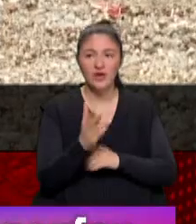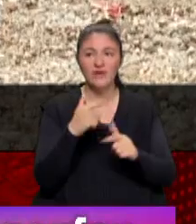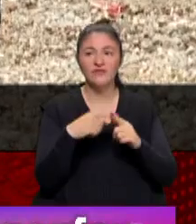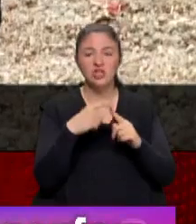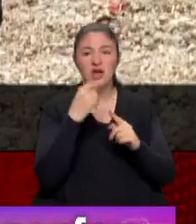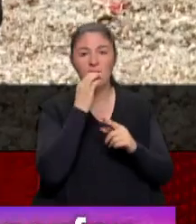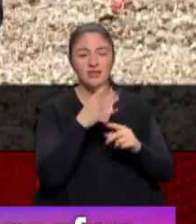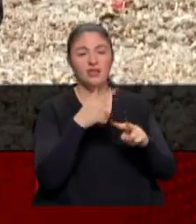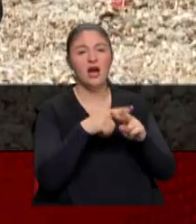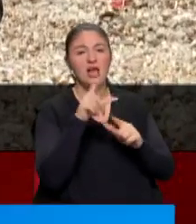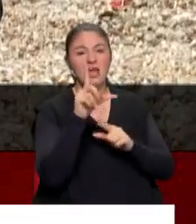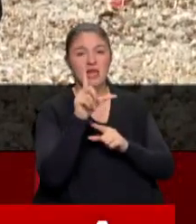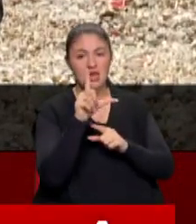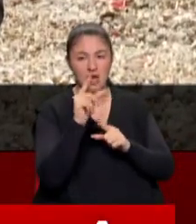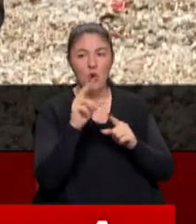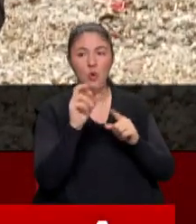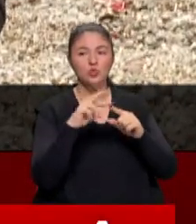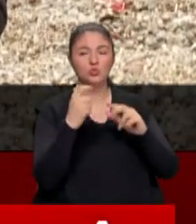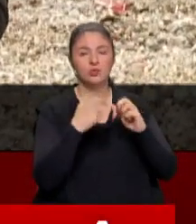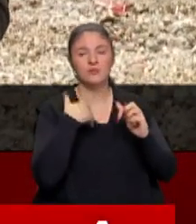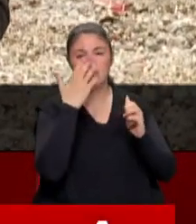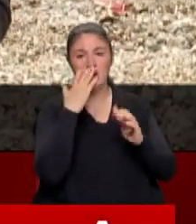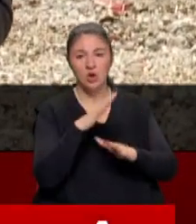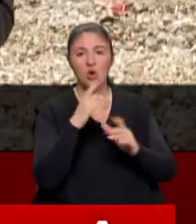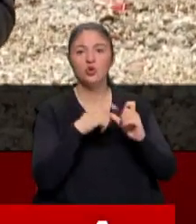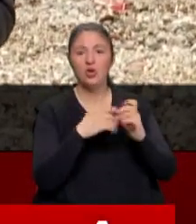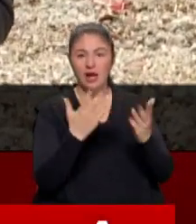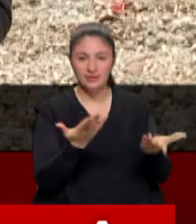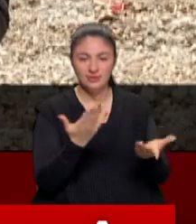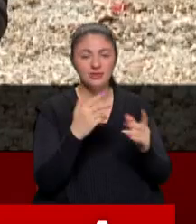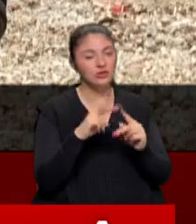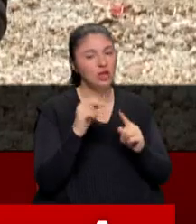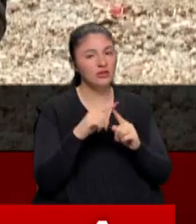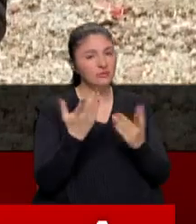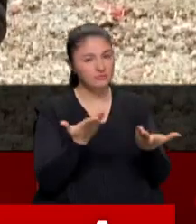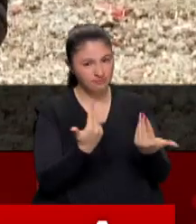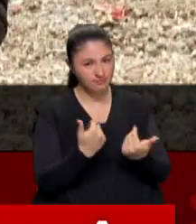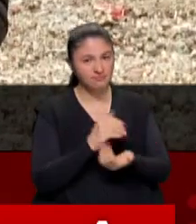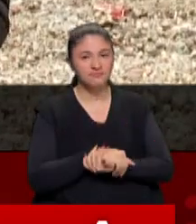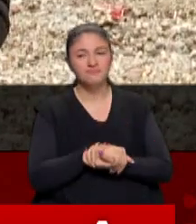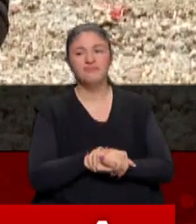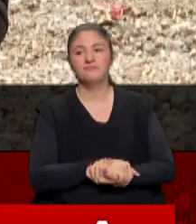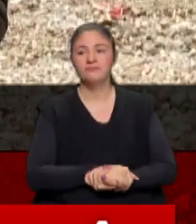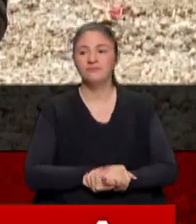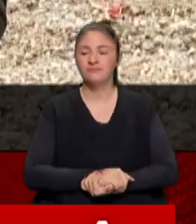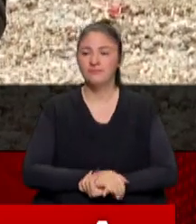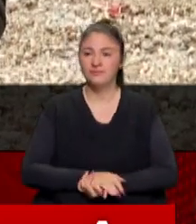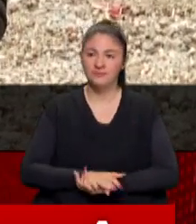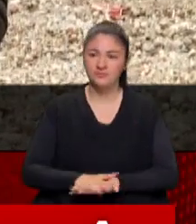Fox Haber'den Ali Onur Tosun da bizleri bekliyor. Ali Onur Tosun, günaydın. Notlarını dinliyoruz.